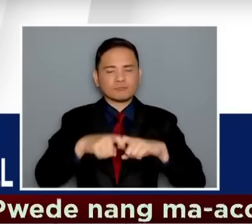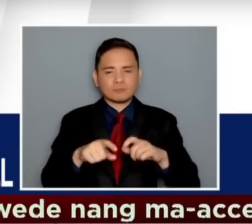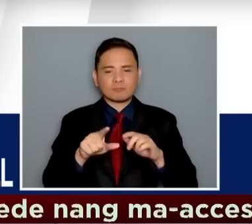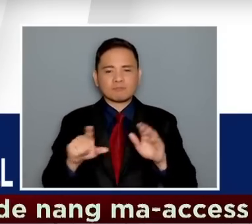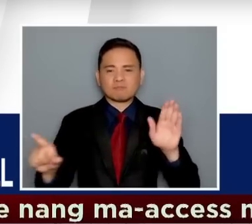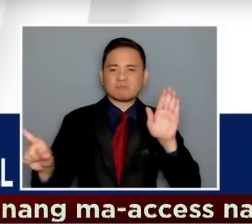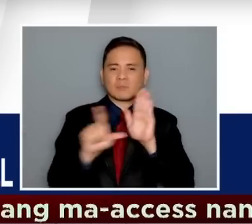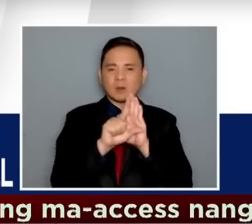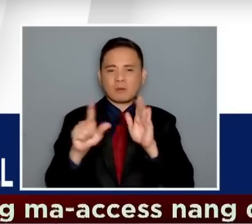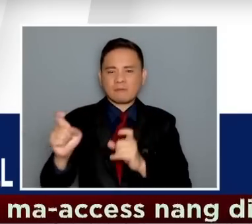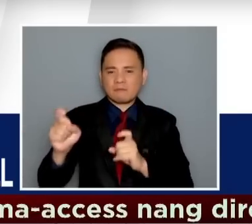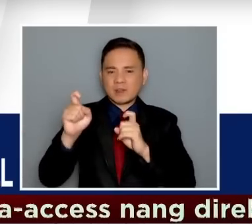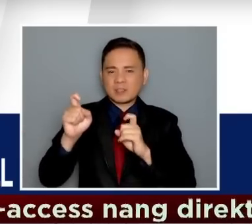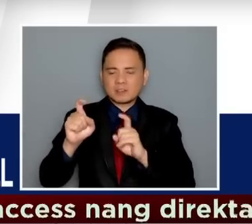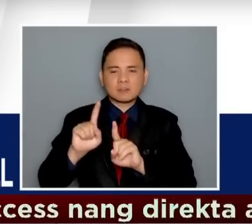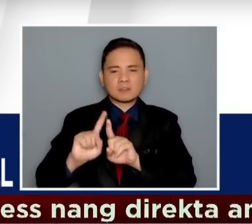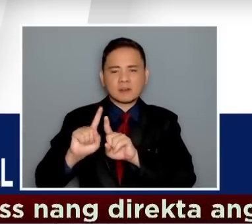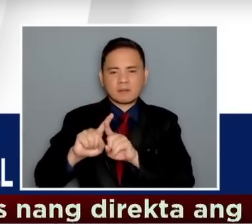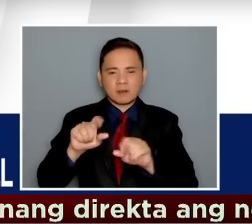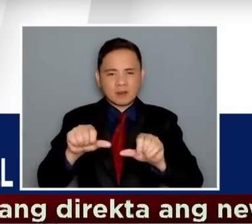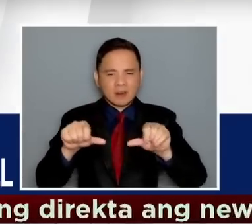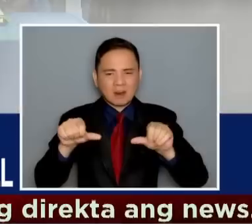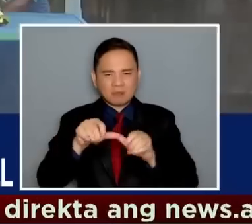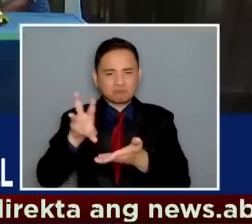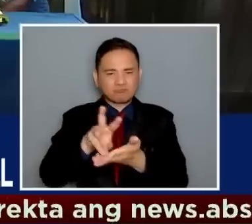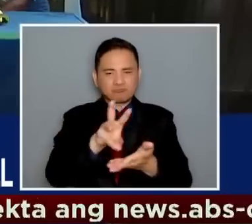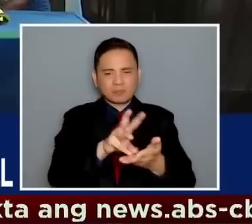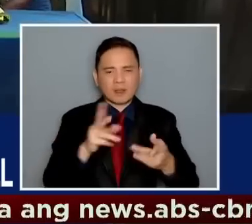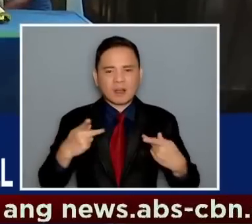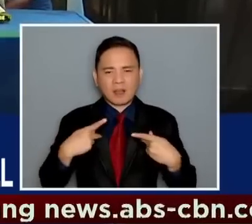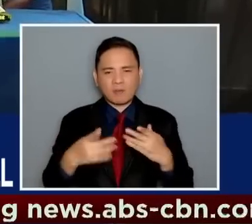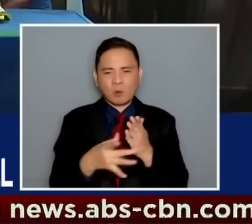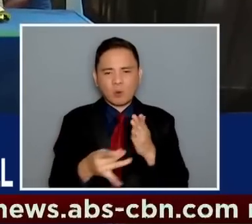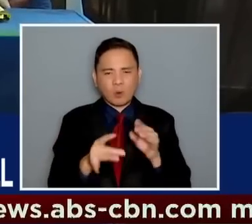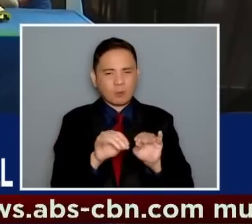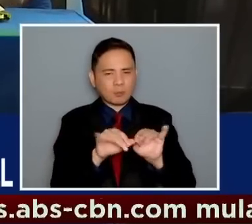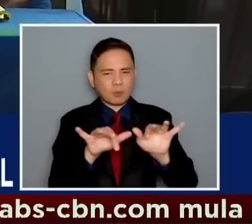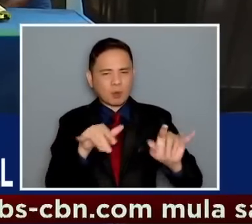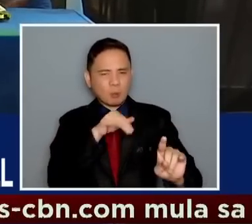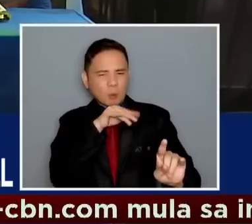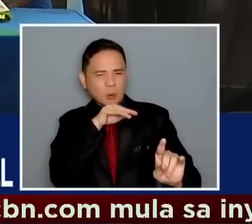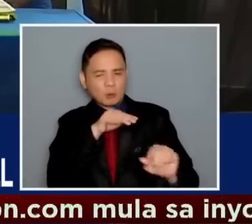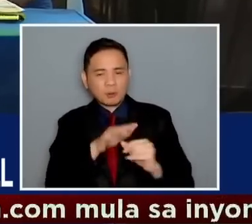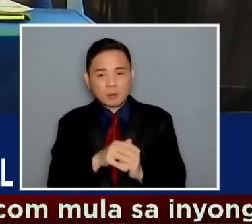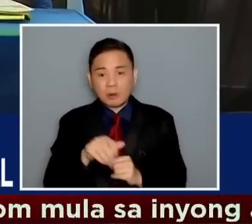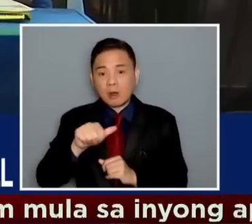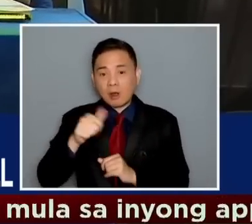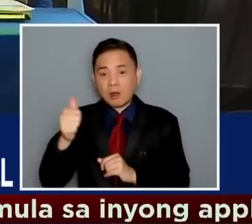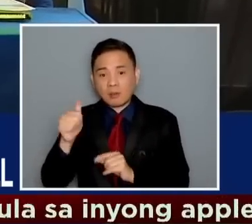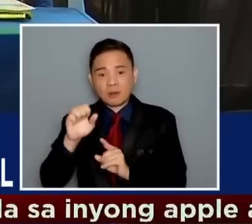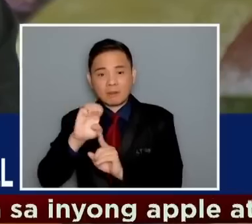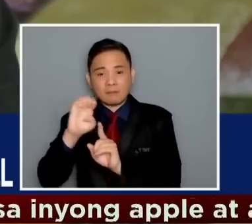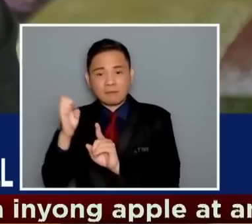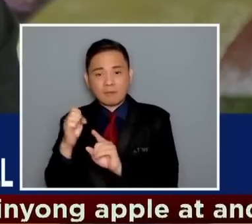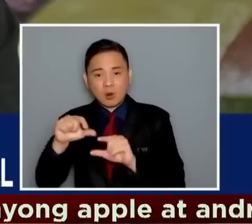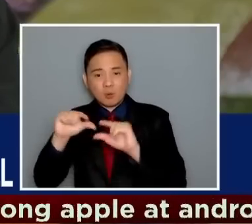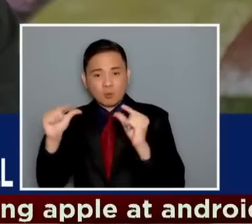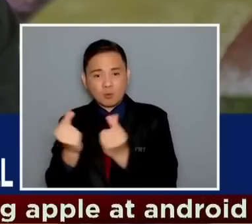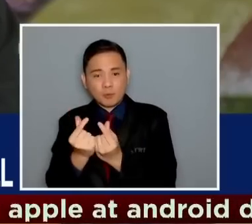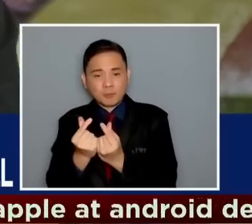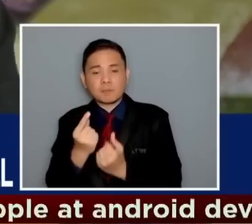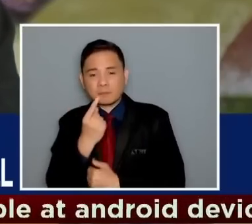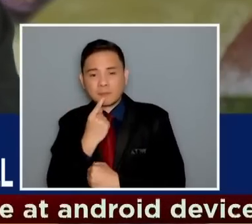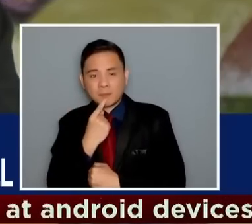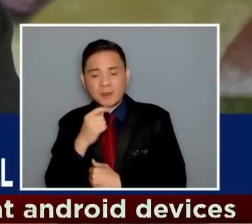na apektado ng oil spill. Samantala, nakahanda naman po ang isang environmental group na i-rehabilitate ang